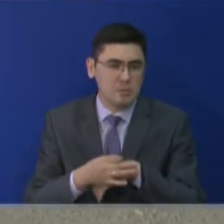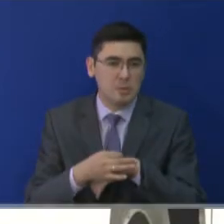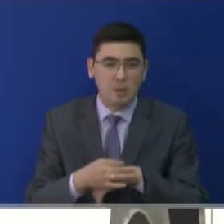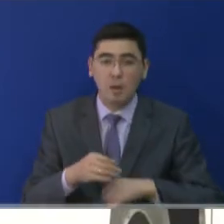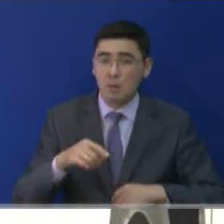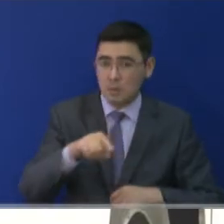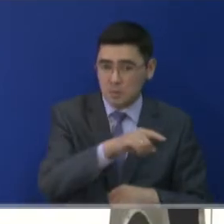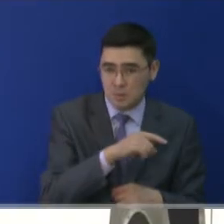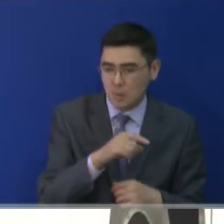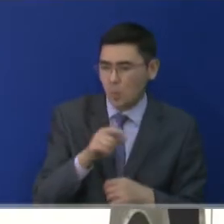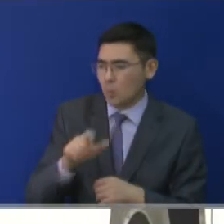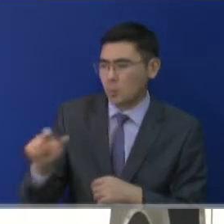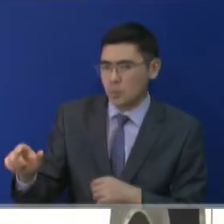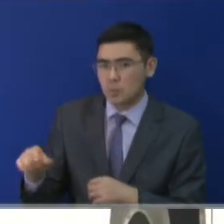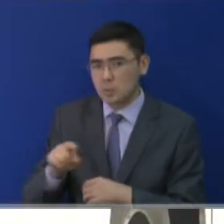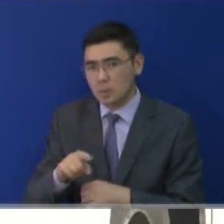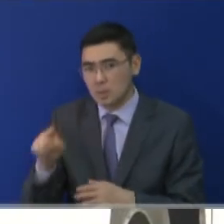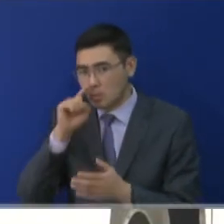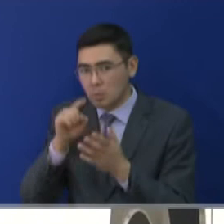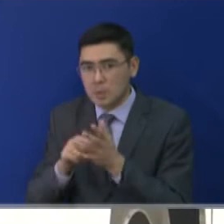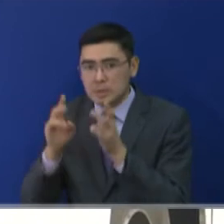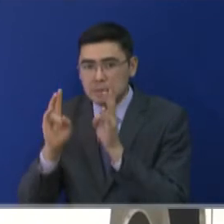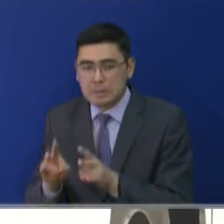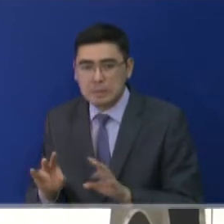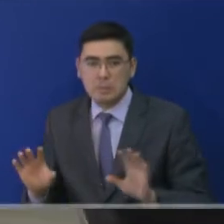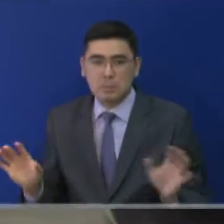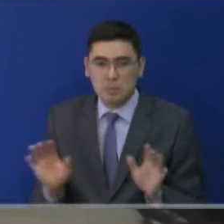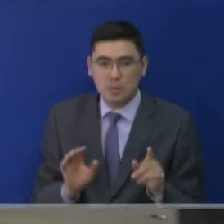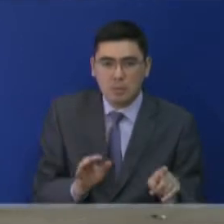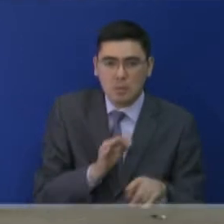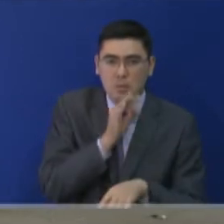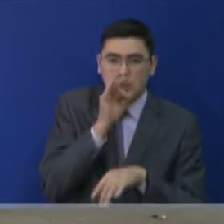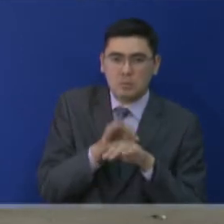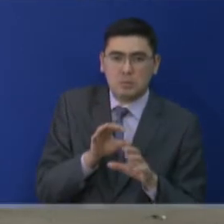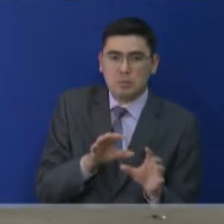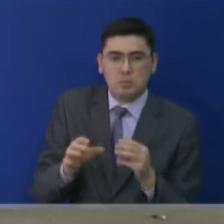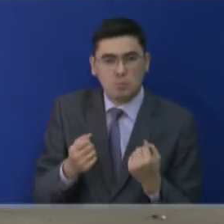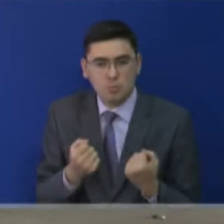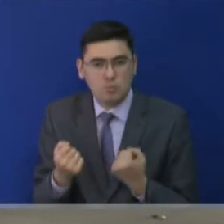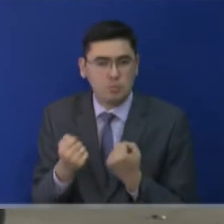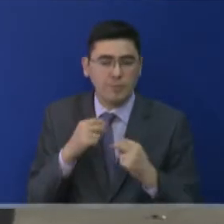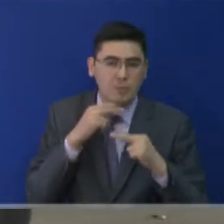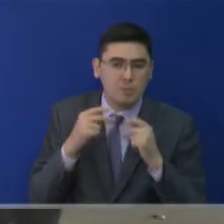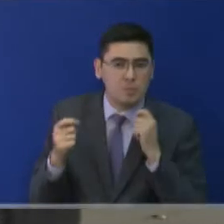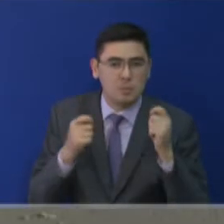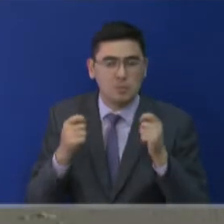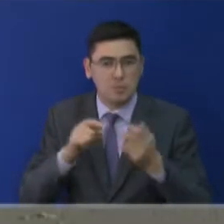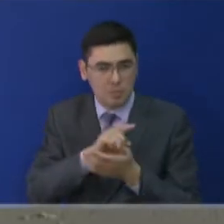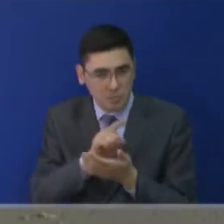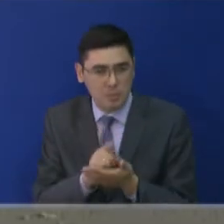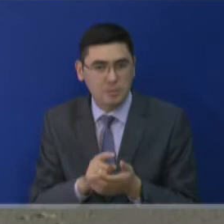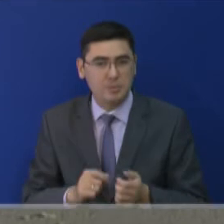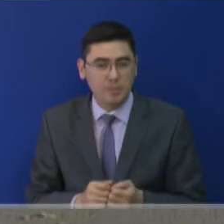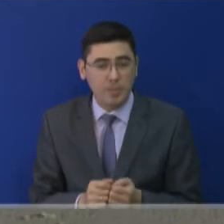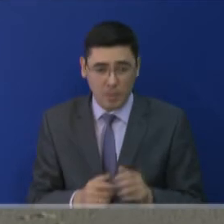барысында адамдардың қауіпсіздігін естен шығармауы тиіс дейді жол сақшылары. Облыс аумағында өткізіліп жатқан автобус жедел алдын